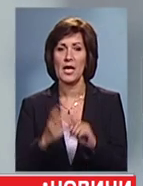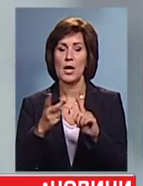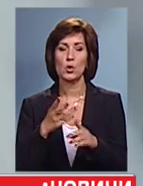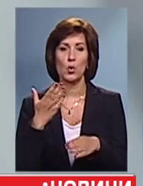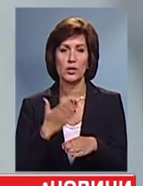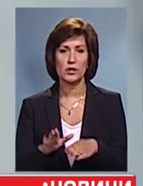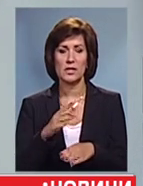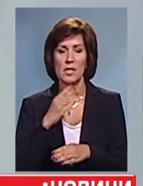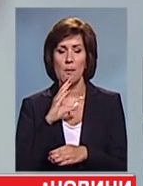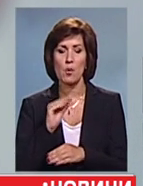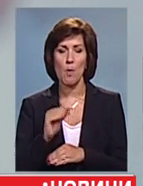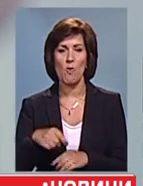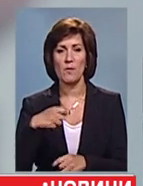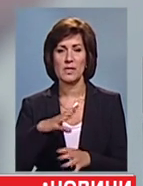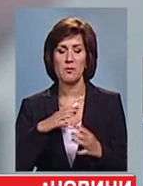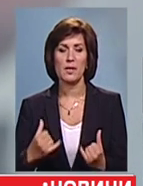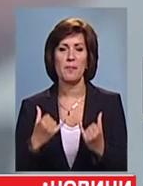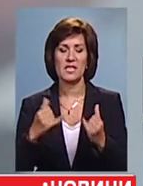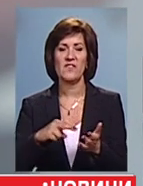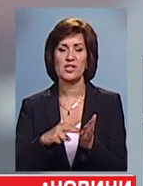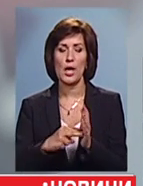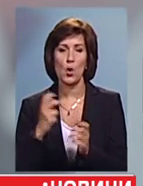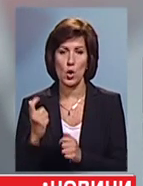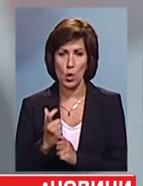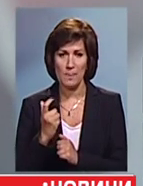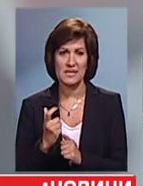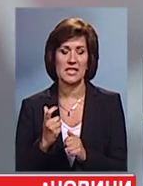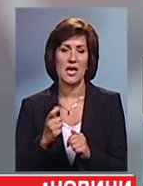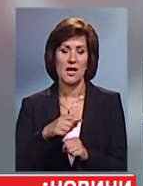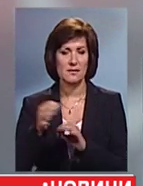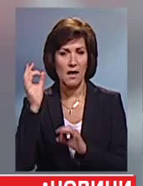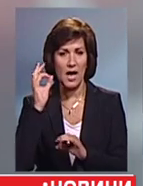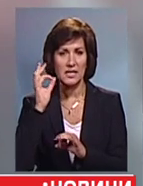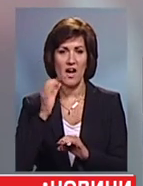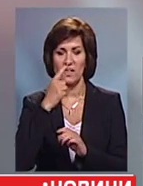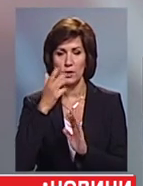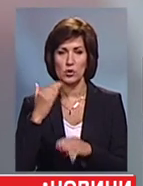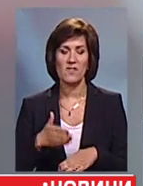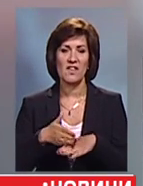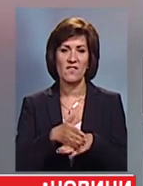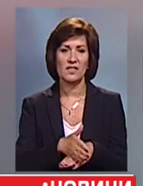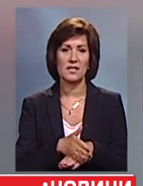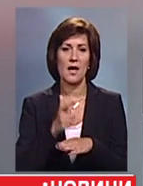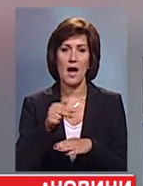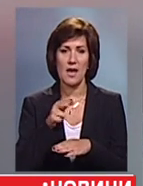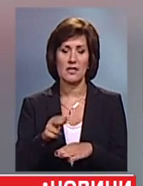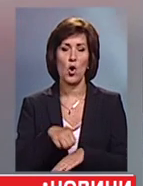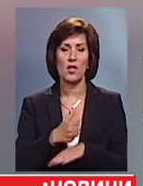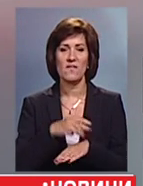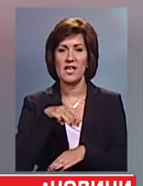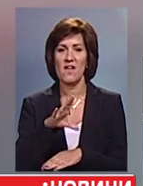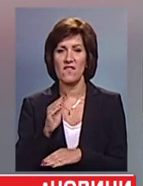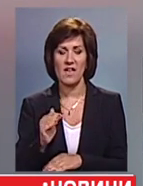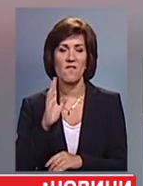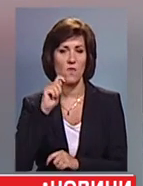Друга частина промови президента була присвячена економіці. Він, зокрема, згадав нещодавний візит Крістін Лагард, голови МВФ, до